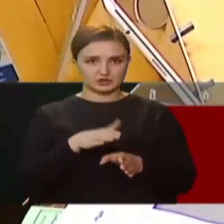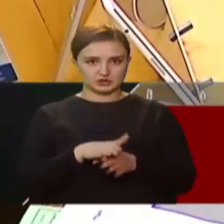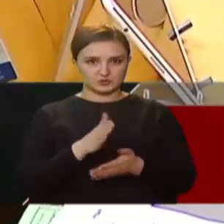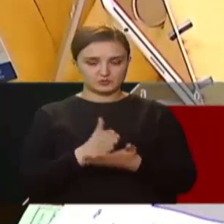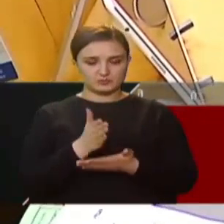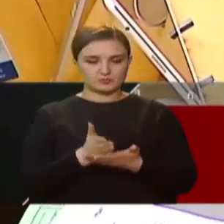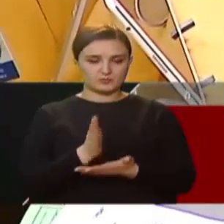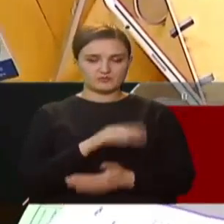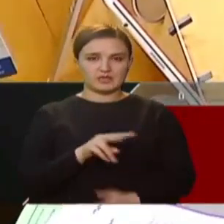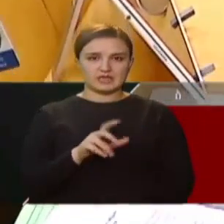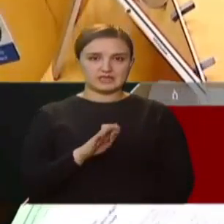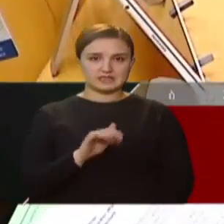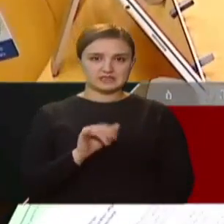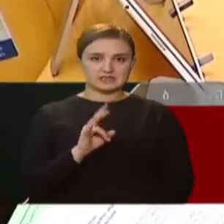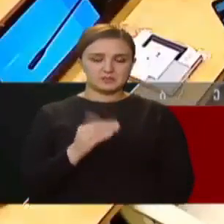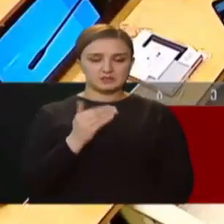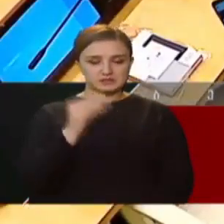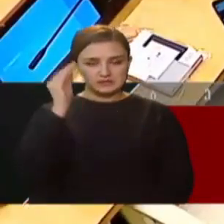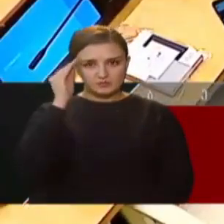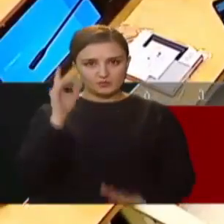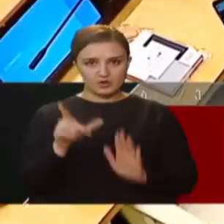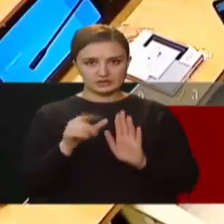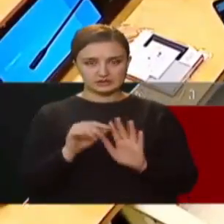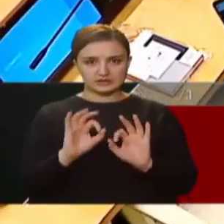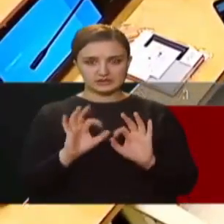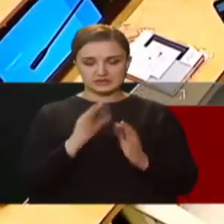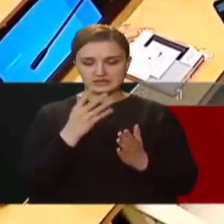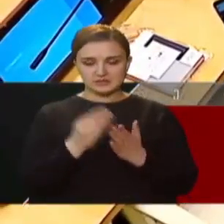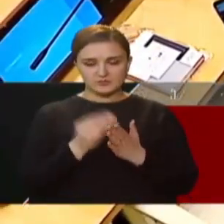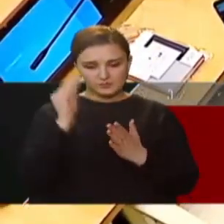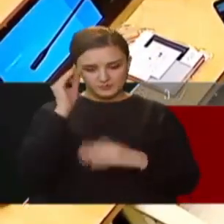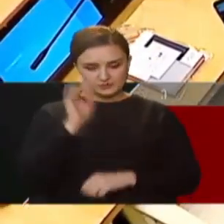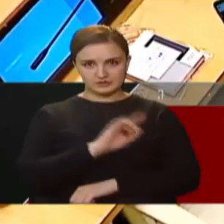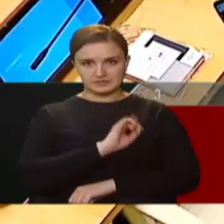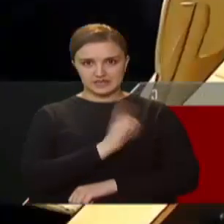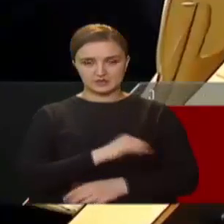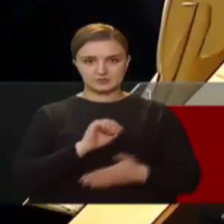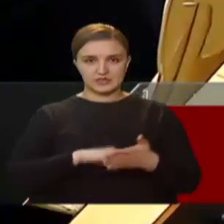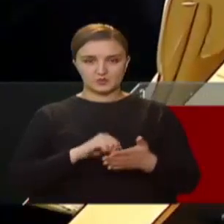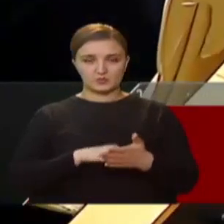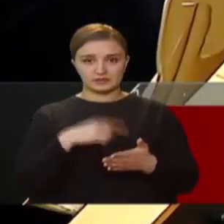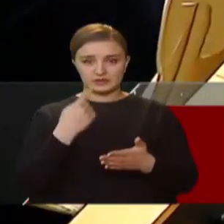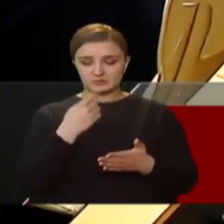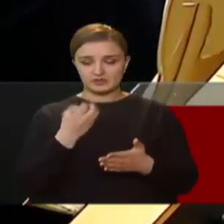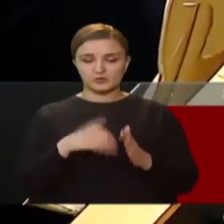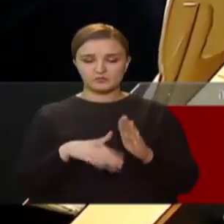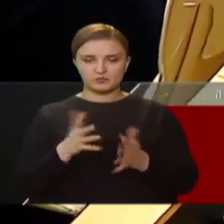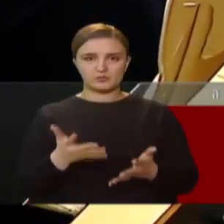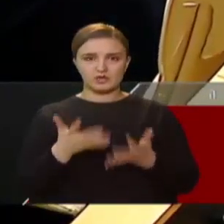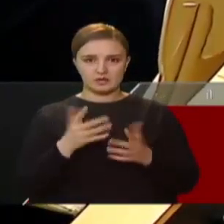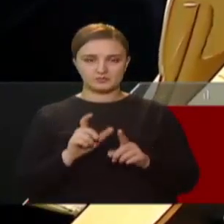Ნაწილს კი ლექსმანის და მისი თანამოაზრეების განცხადებები საკუთარი პოზიციების გამყარების არგუმენტად მოჰყავს და კიდევ უფრო